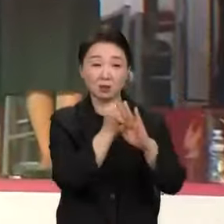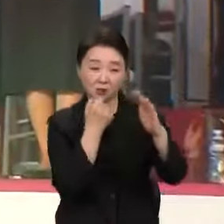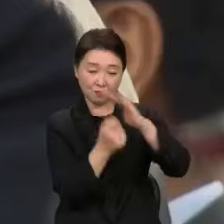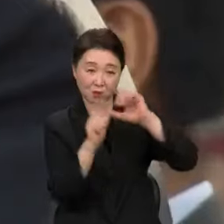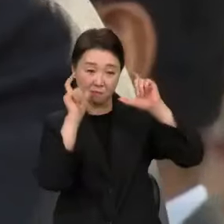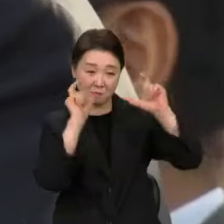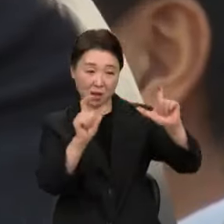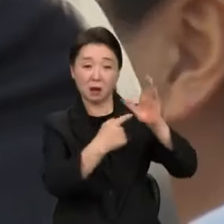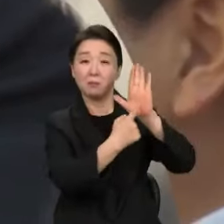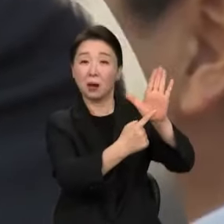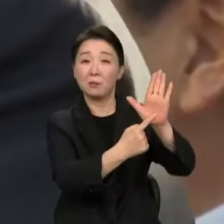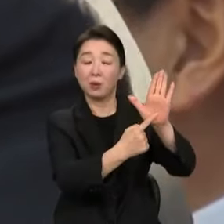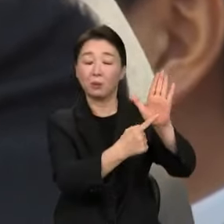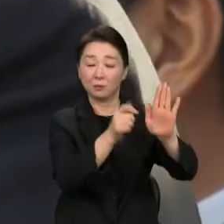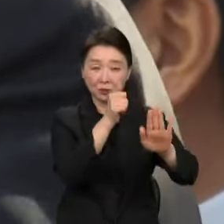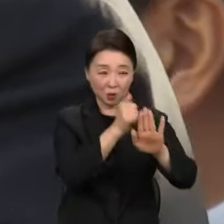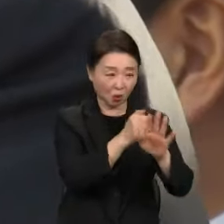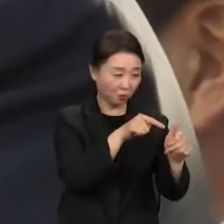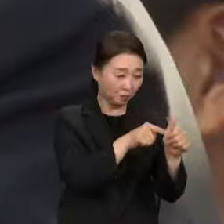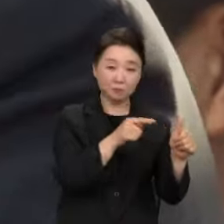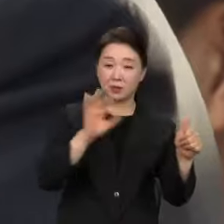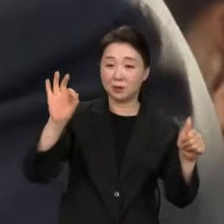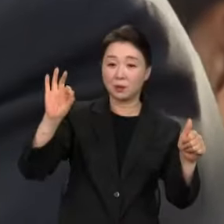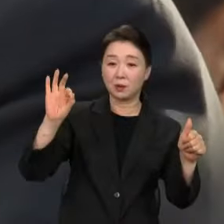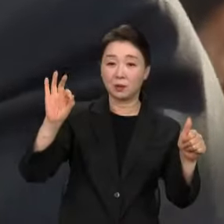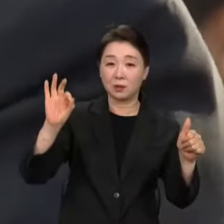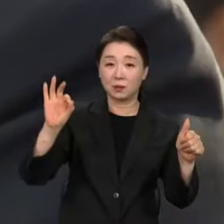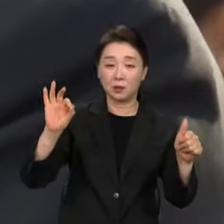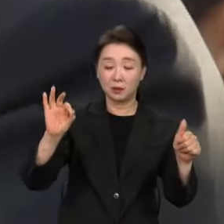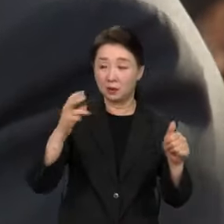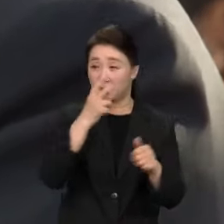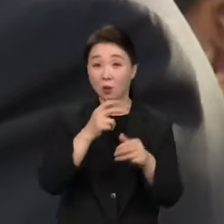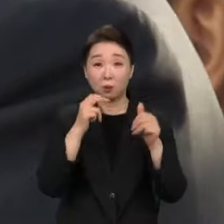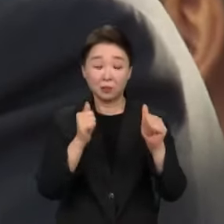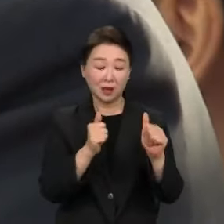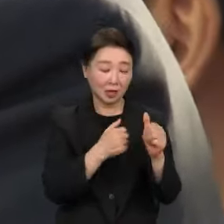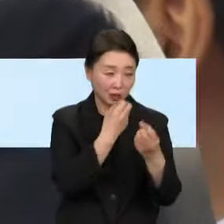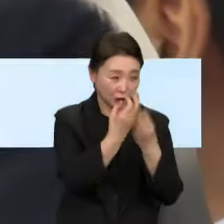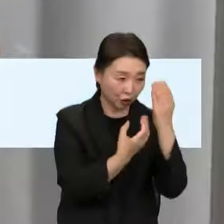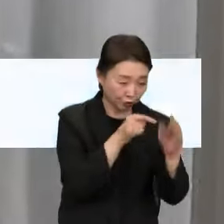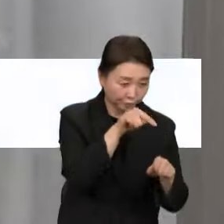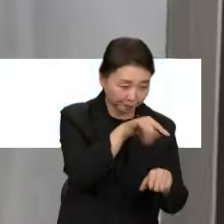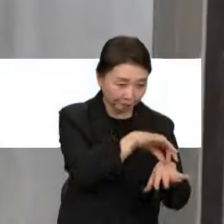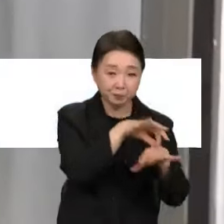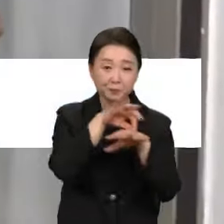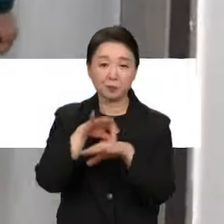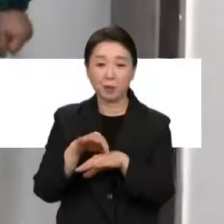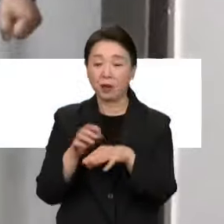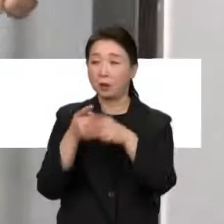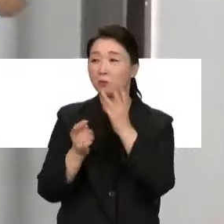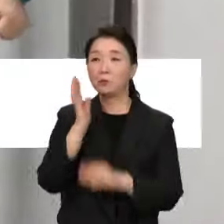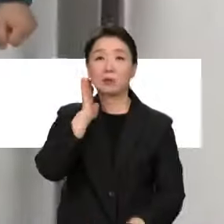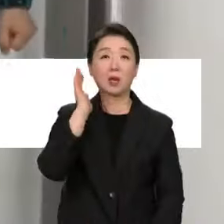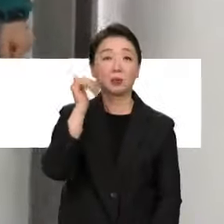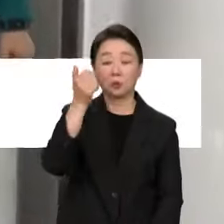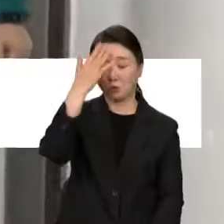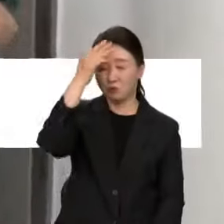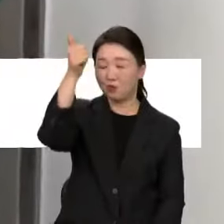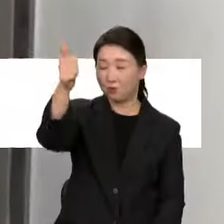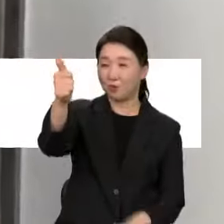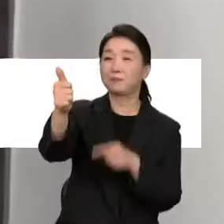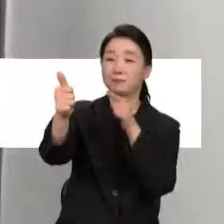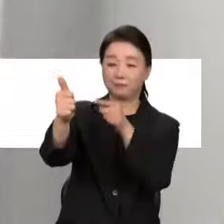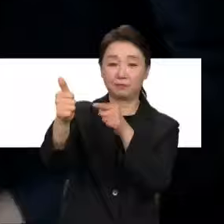발표됐다는 것을 인정한 셈입니다 검찰은 이러한 진술을 토대로 윤 대통령을 이번 내란의 우두머리로 지목한